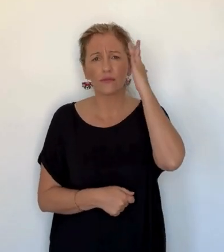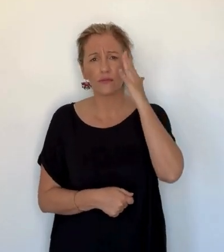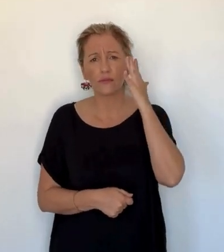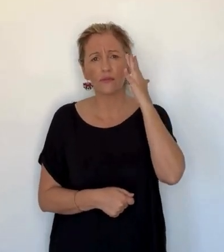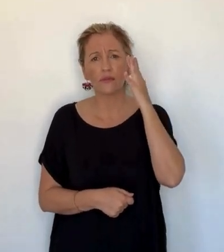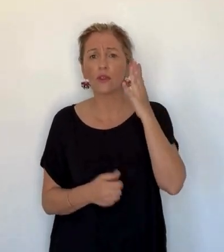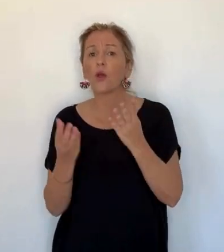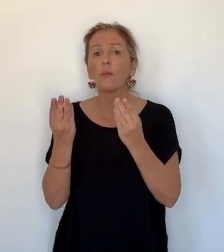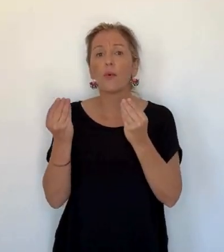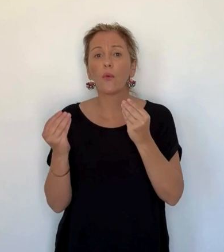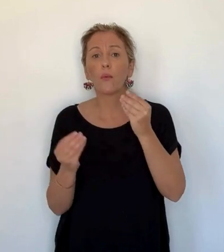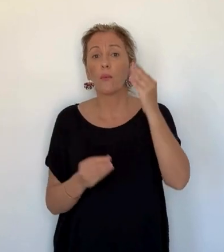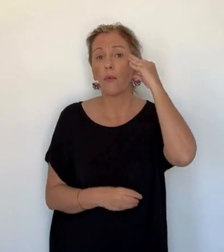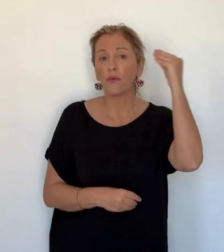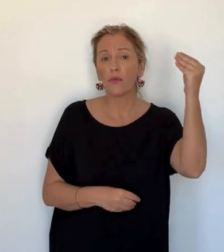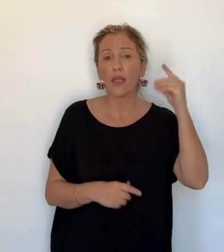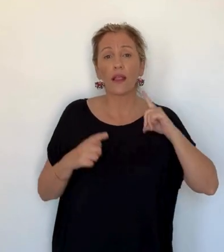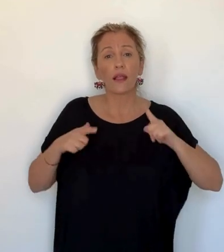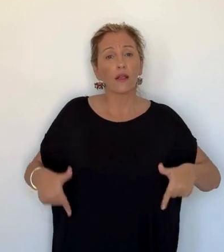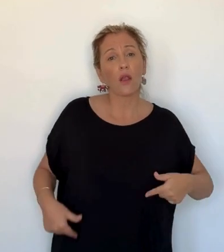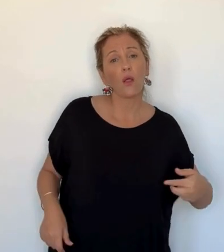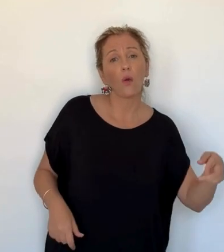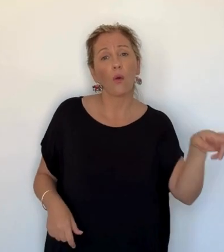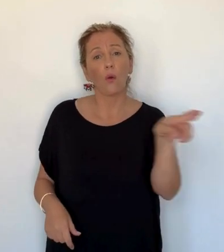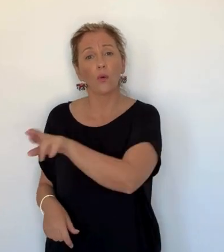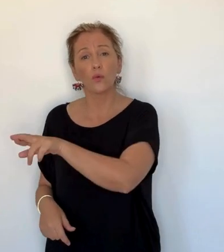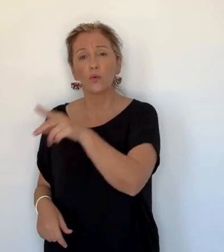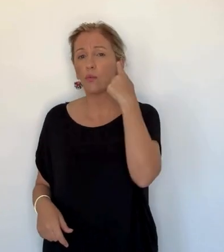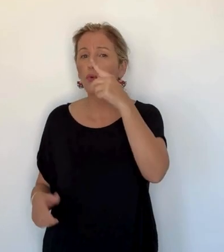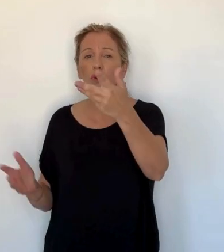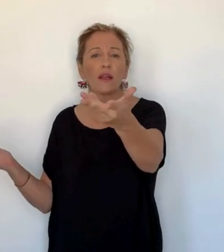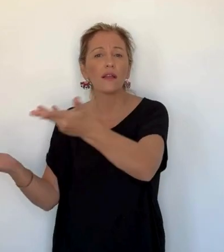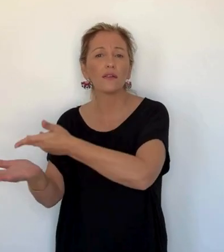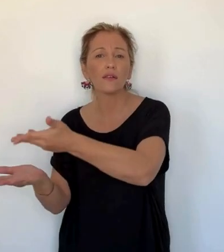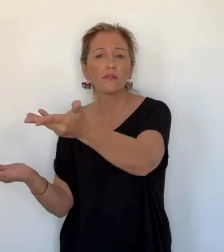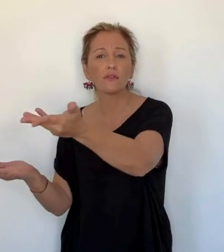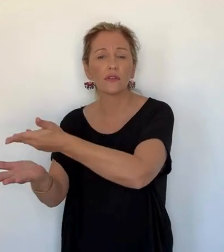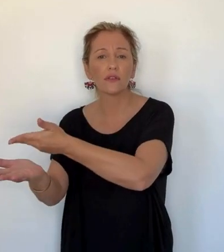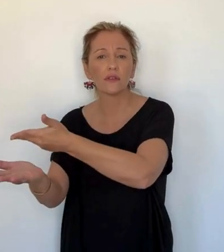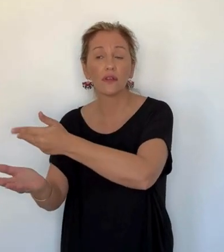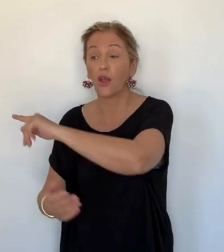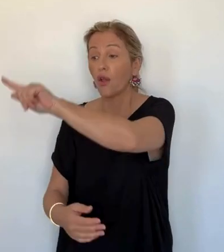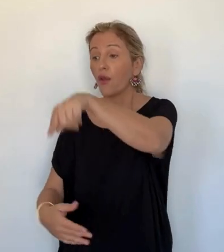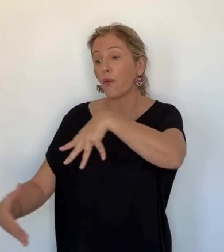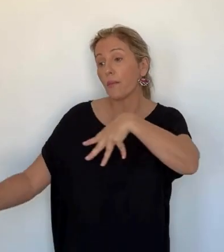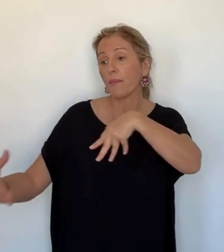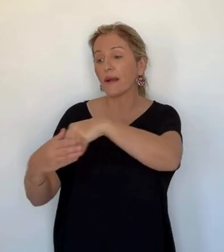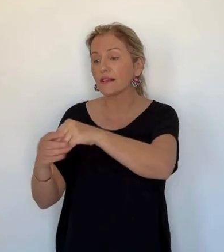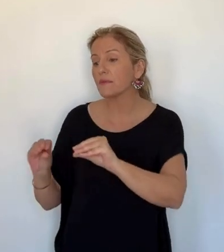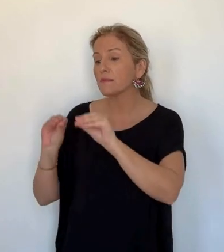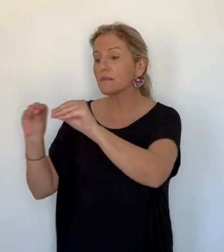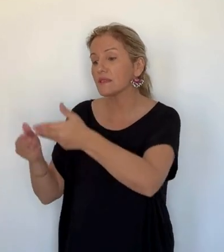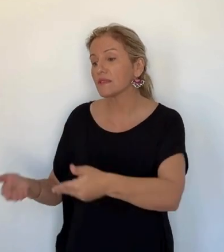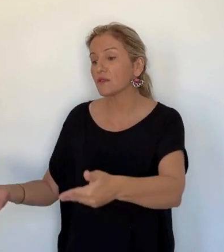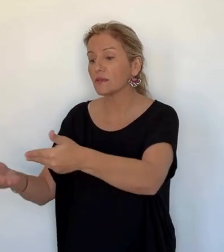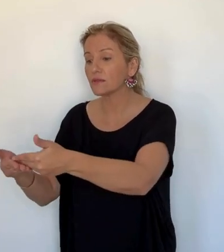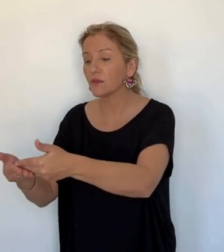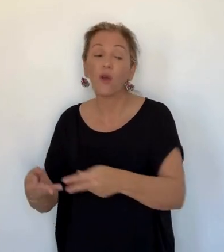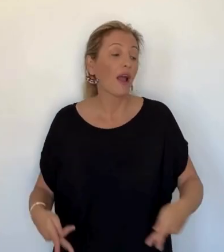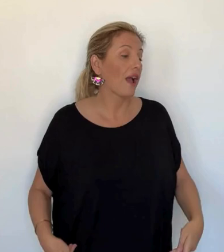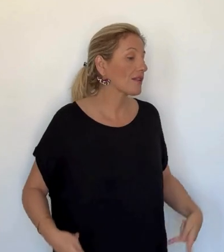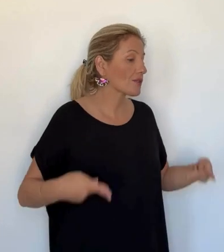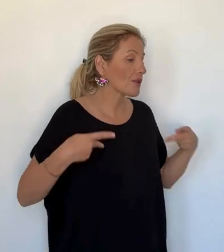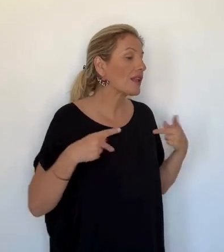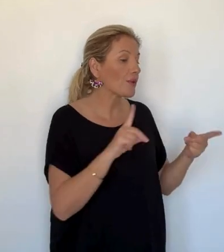nombreux professionnels sont retournés sur les bancs de l'école pour échanger autour de cette problématique. Des rencontres rythmées par des